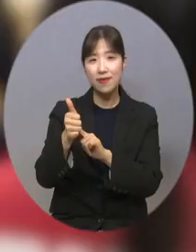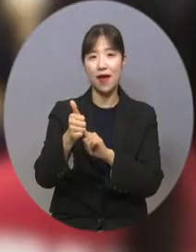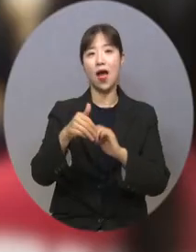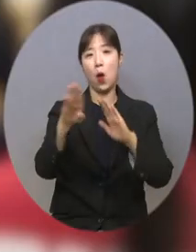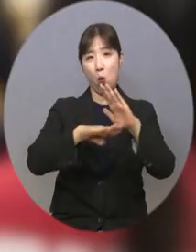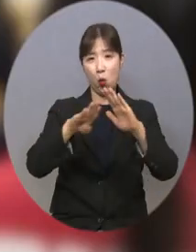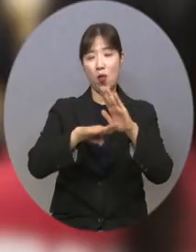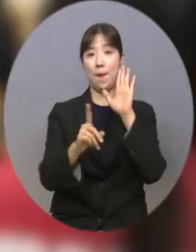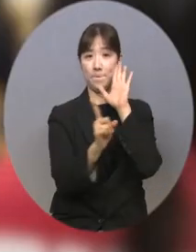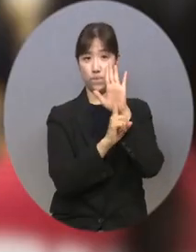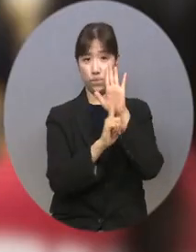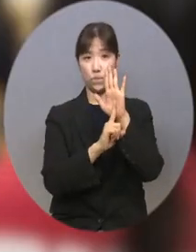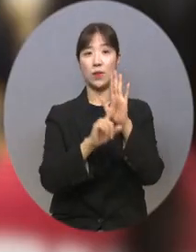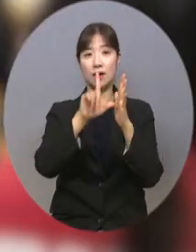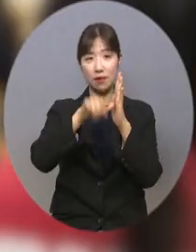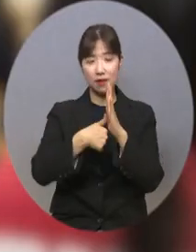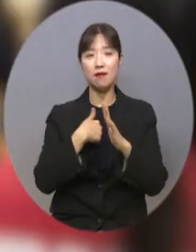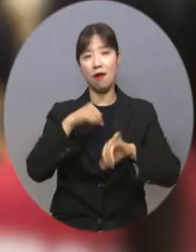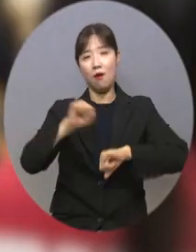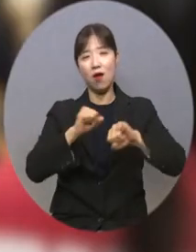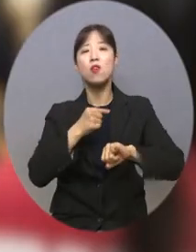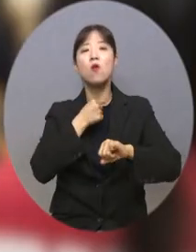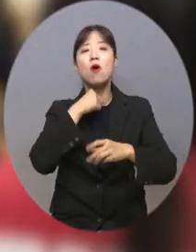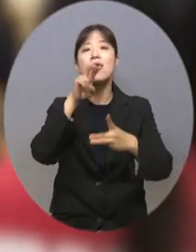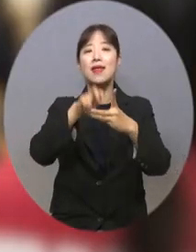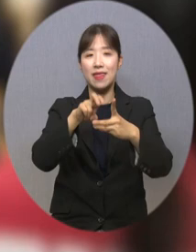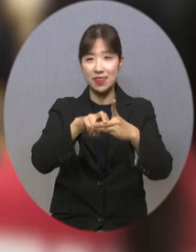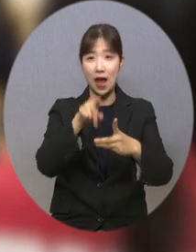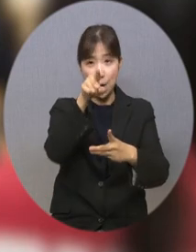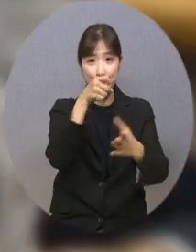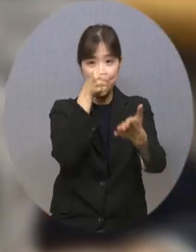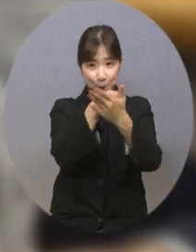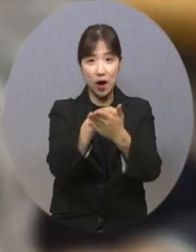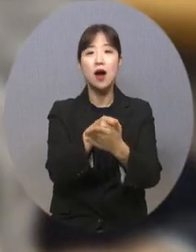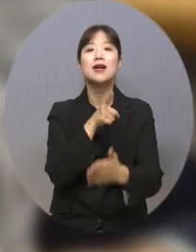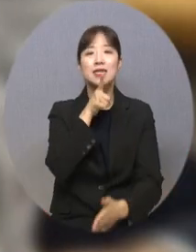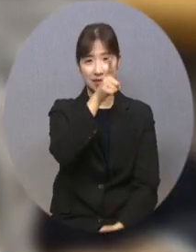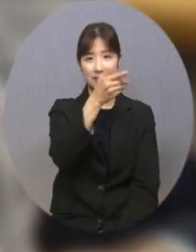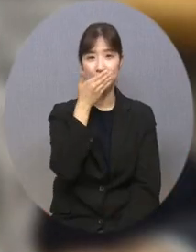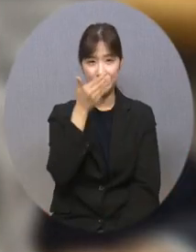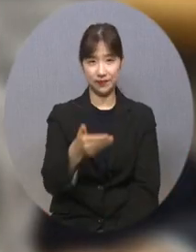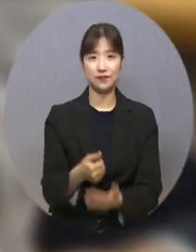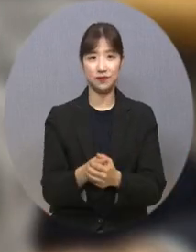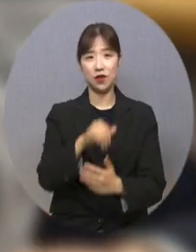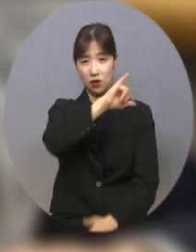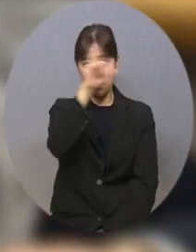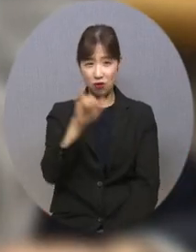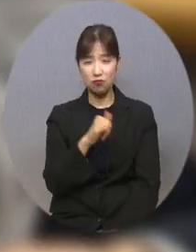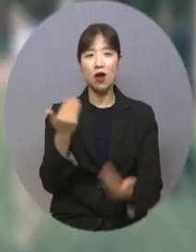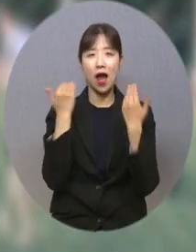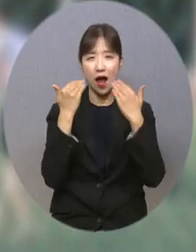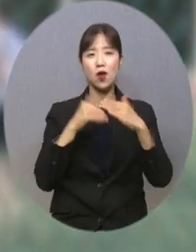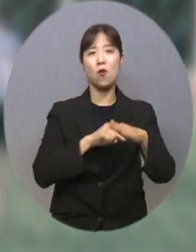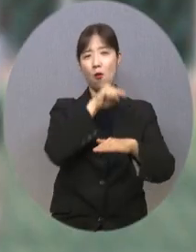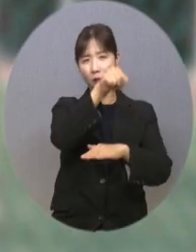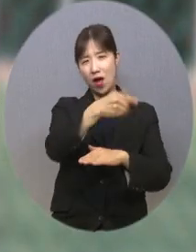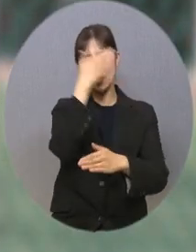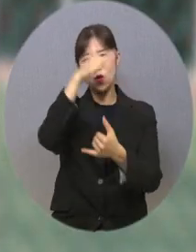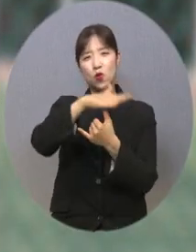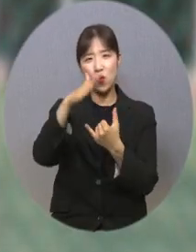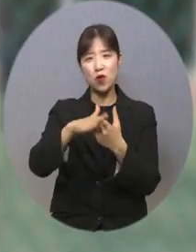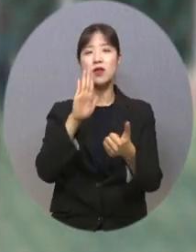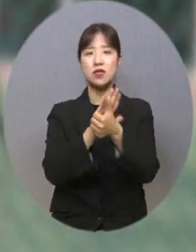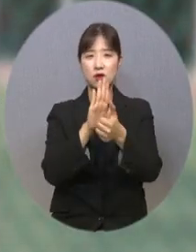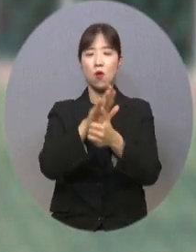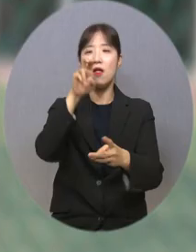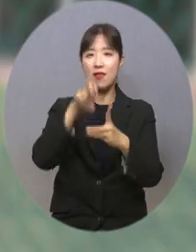사학연금공단 모집 공고 시 활동을 원하는 센터의 지원에 참여할 수 있으며 전국 학교 밖 청소년 지원센터 소속